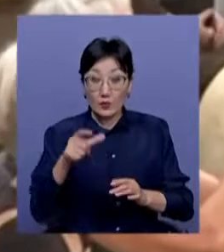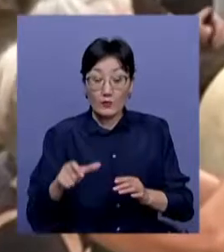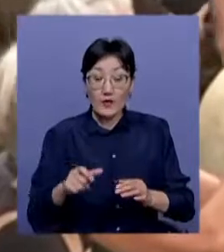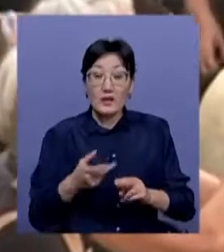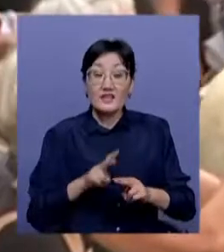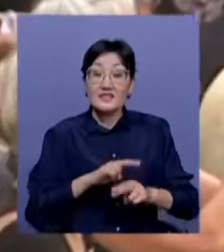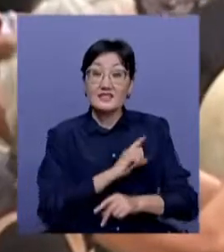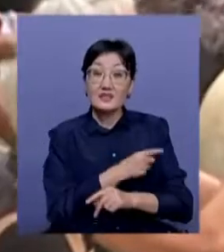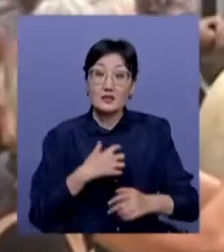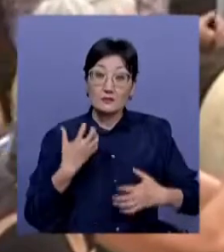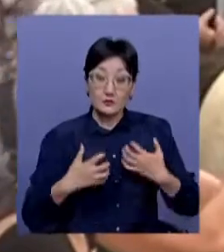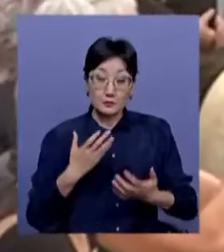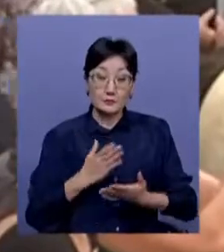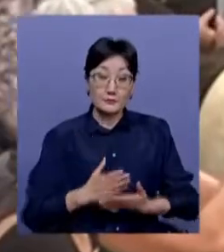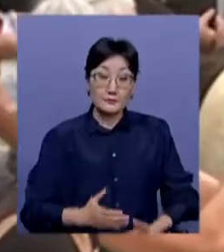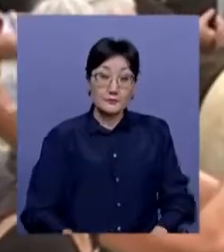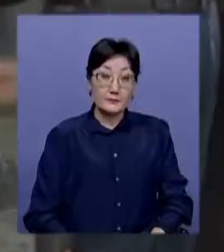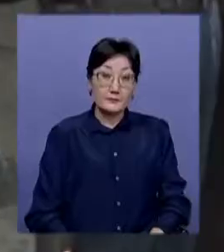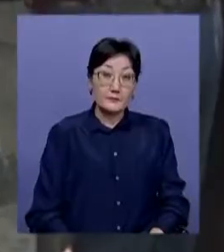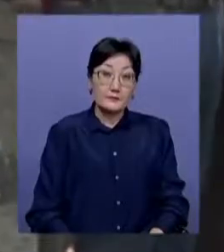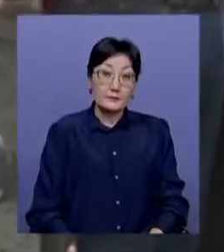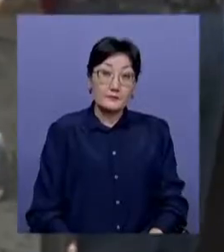қатты алаңдататын көрінеді.